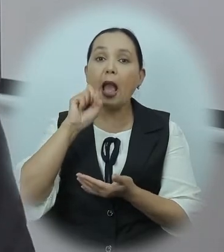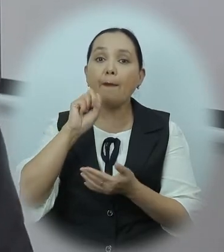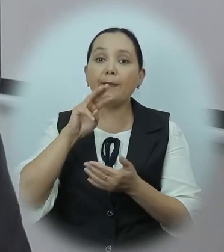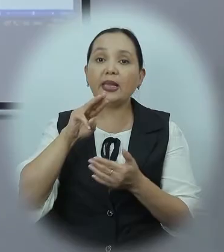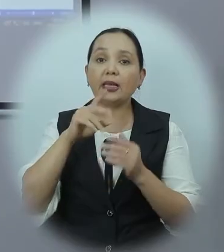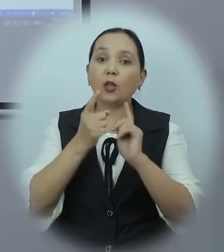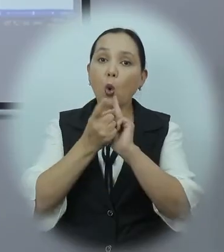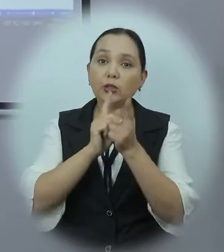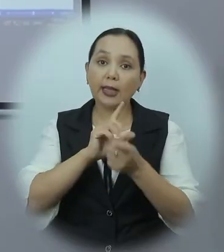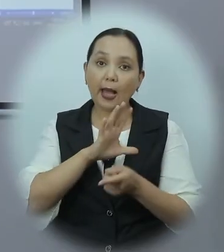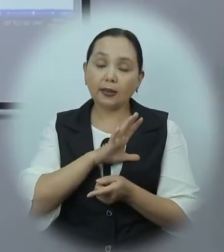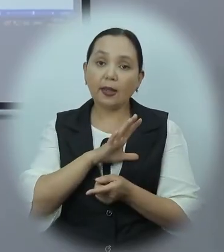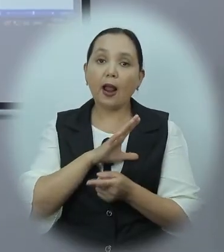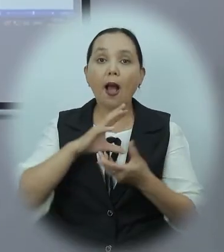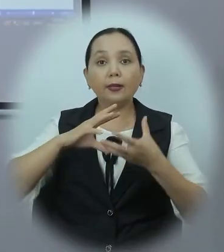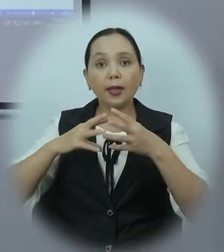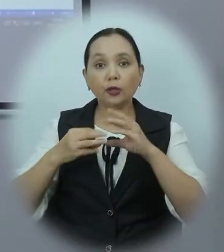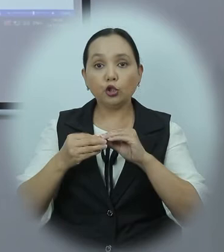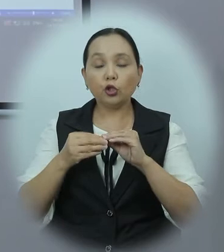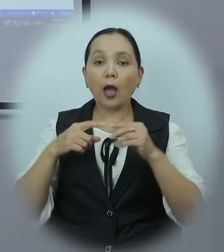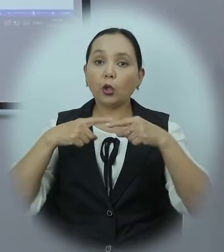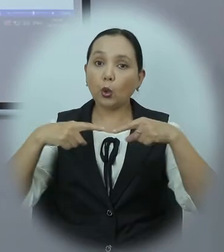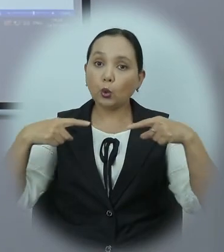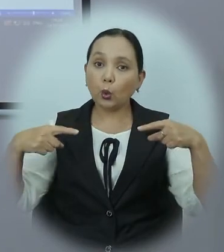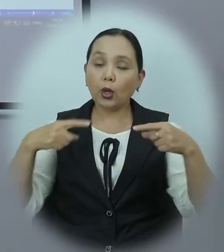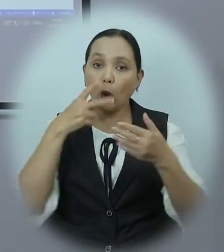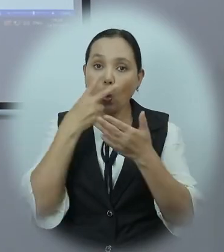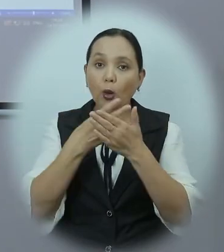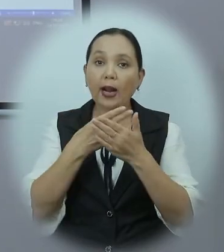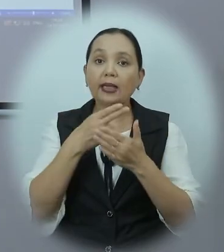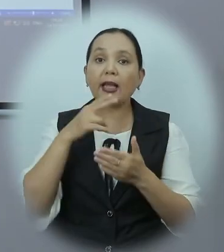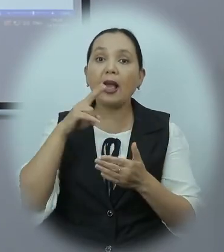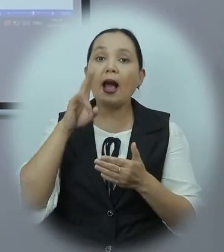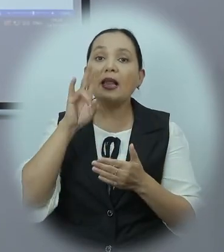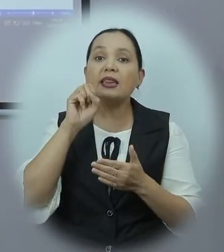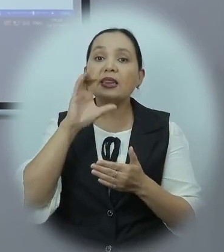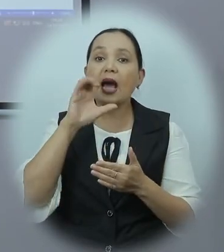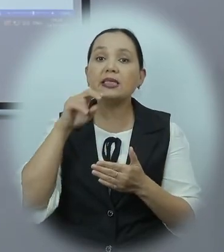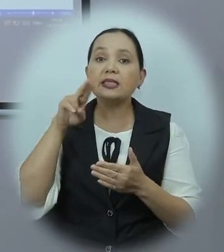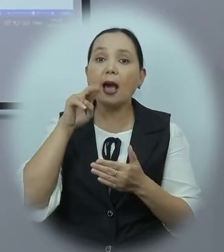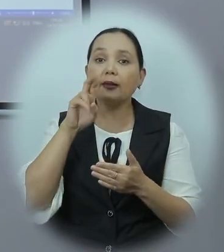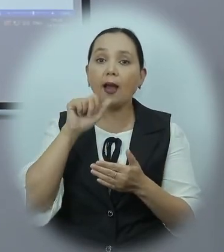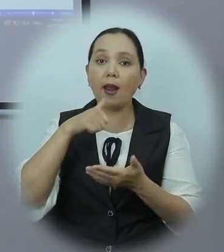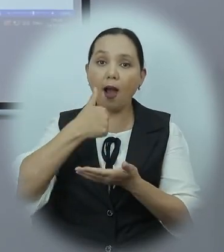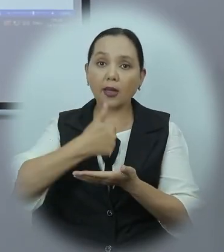o'zgartirdi. Va natijada turli xildagi nasadkalarni